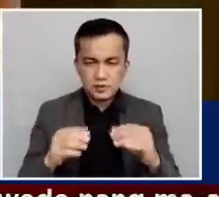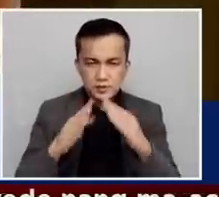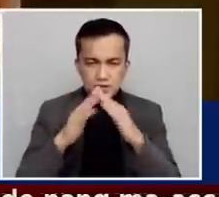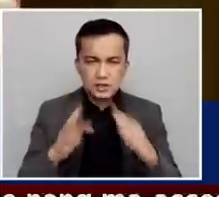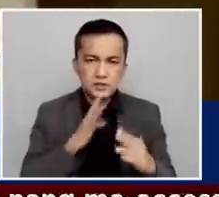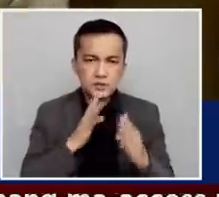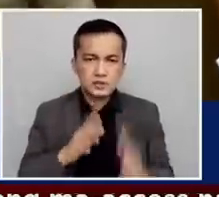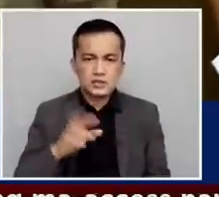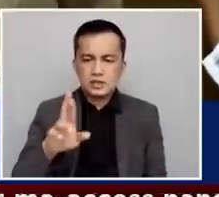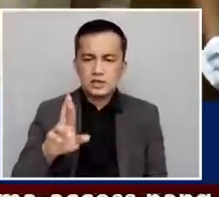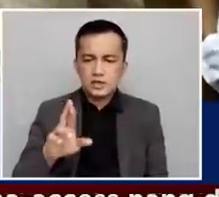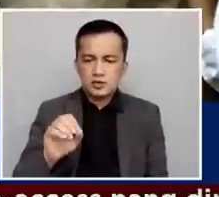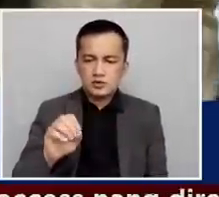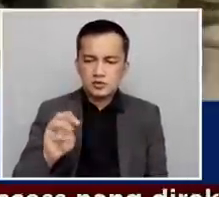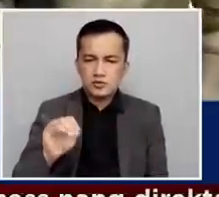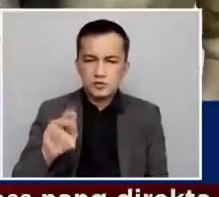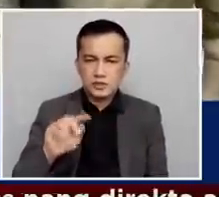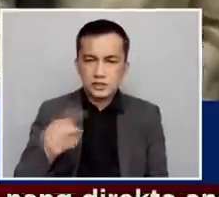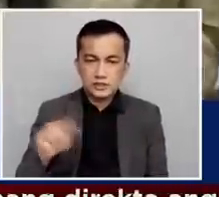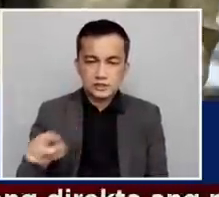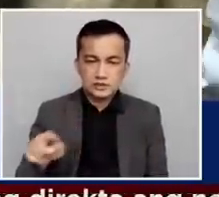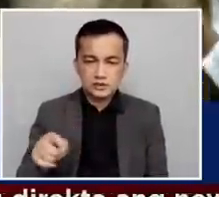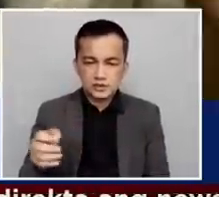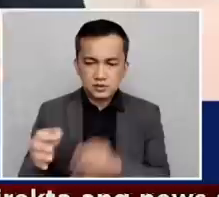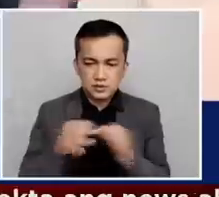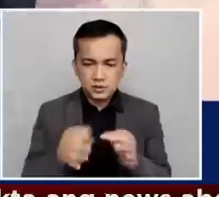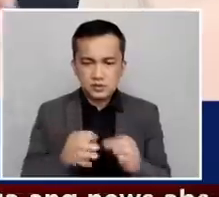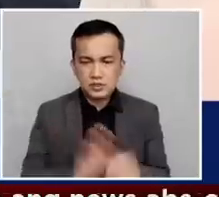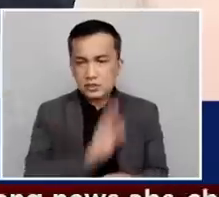Martin Romualdez para ipaliwanag ang kanyang